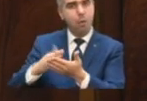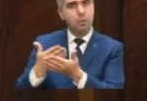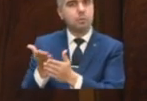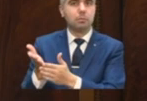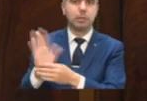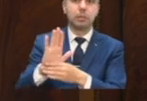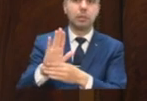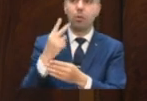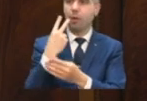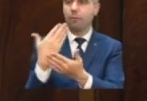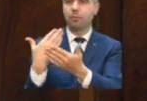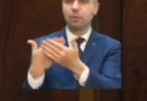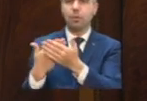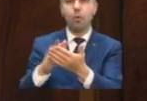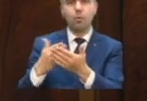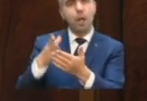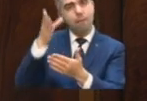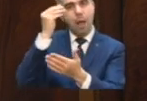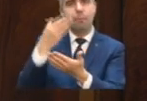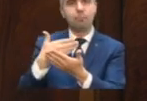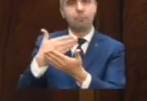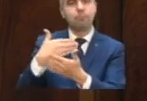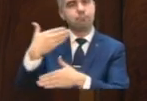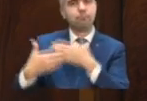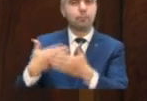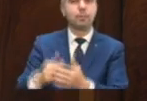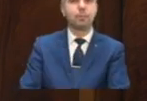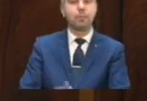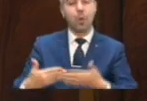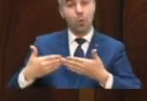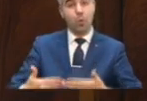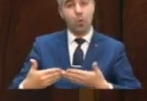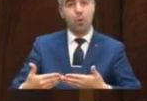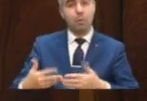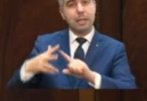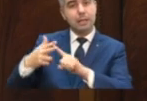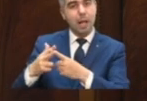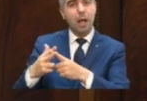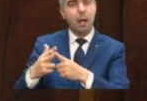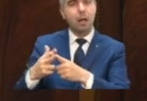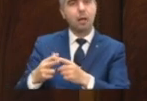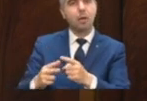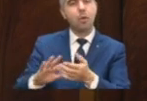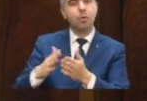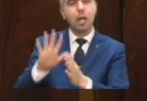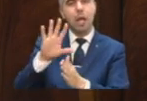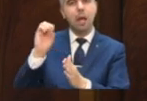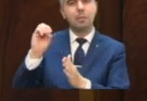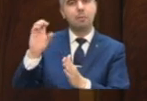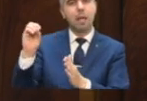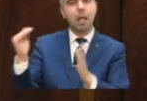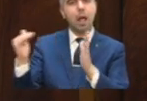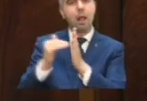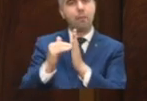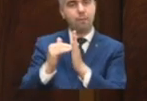باش يعني نتقفوا ونزيدوا للقدام. اليوم قطاع الصناعه دار 500,000 منصب شغل